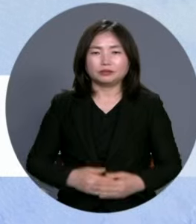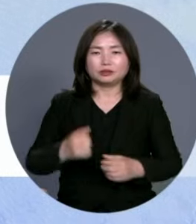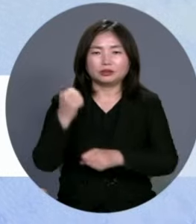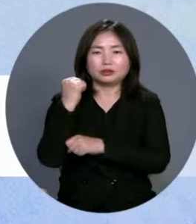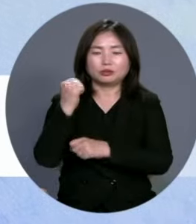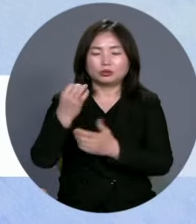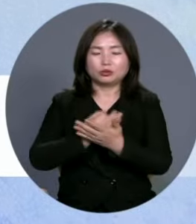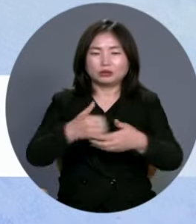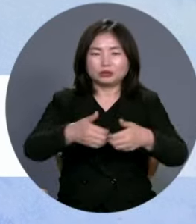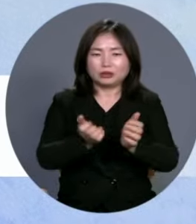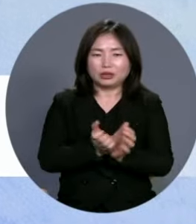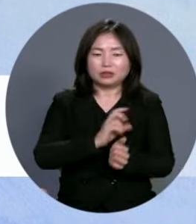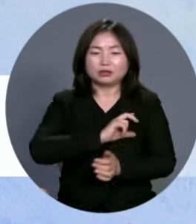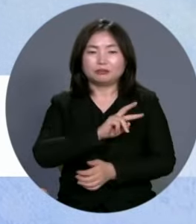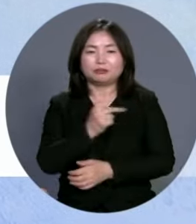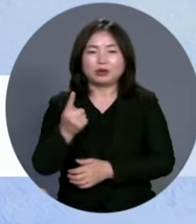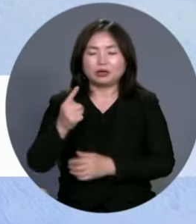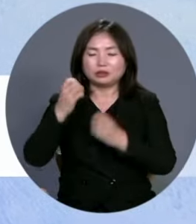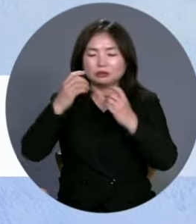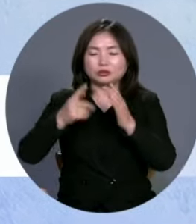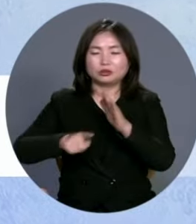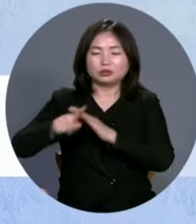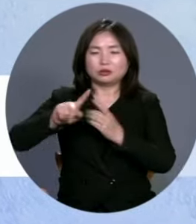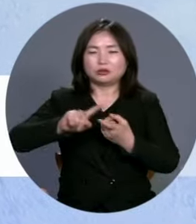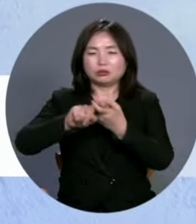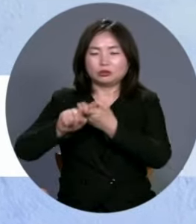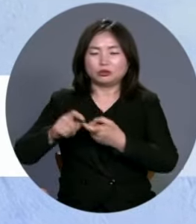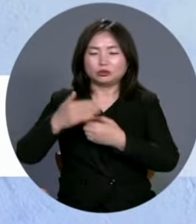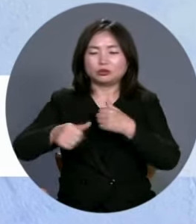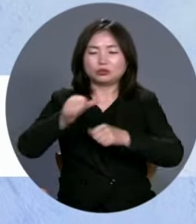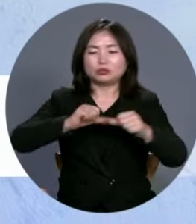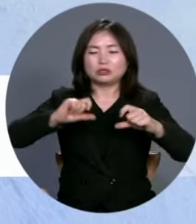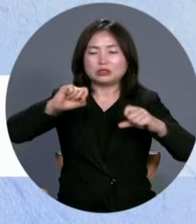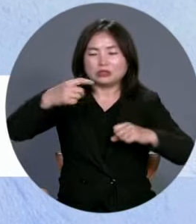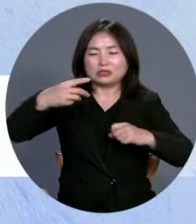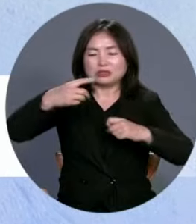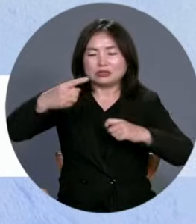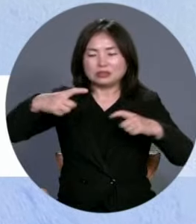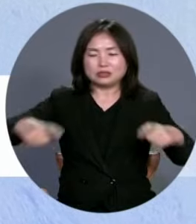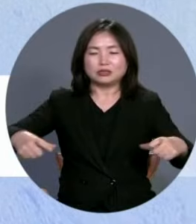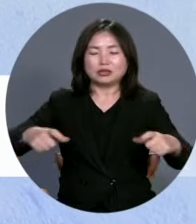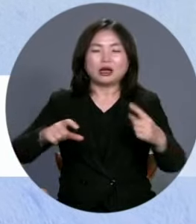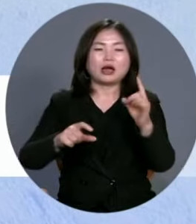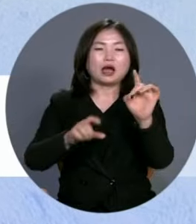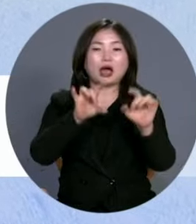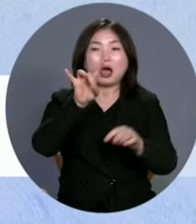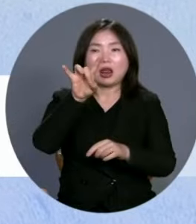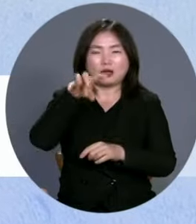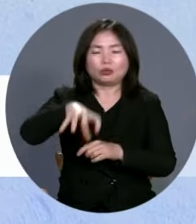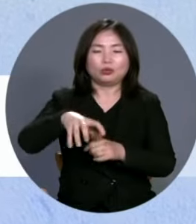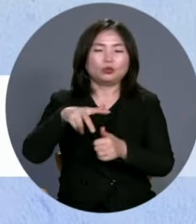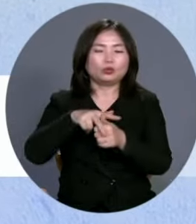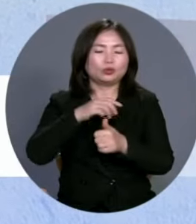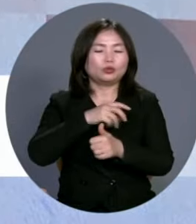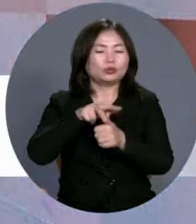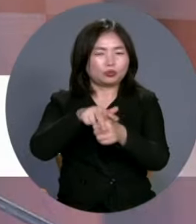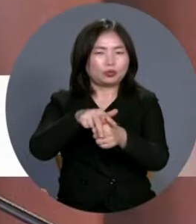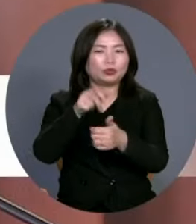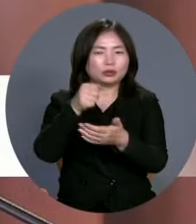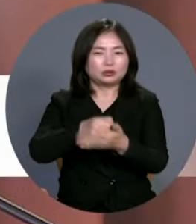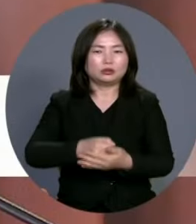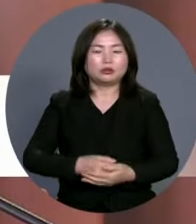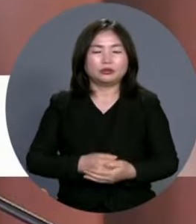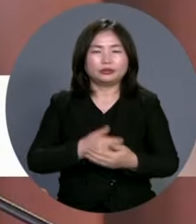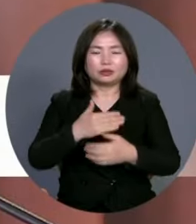기본소득 등에서 이름을 바꾼 새진보연합은 대구 수성구 을 선거구 단 한 곳에 국회의원 후보자를 냈습니다.